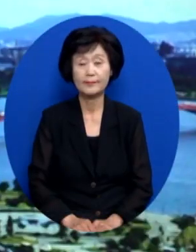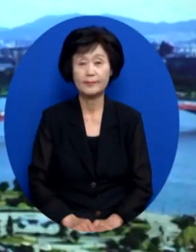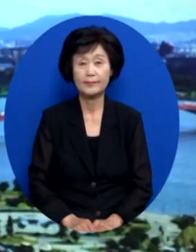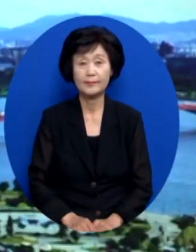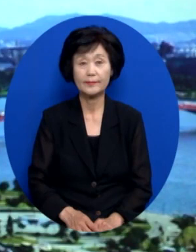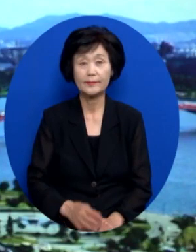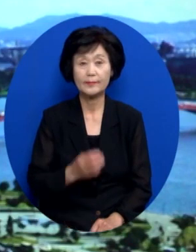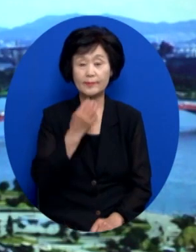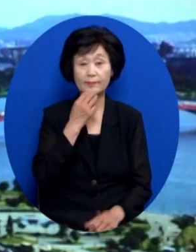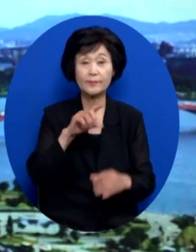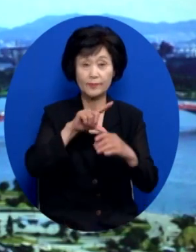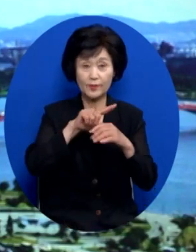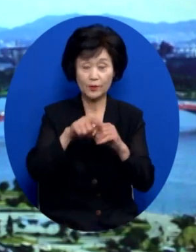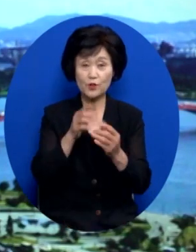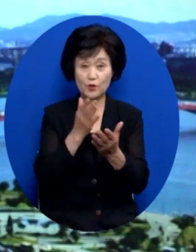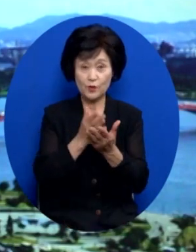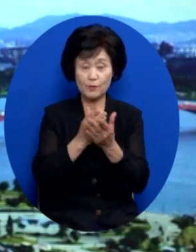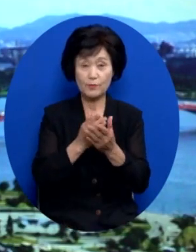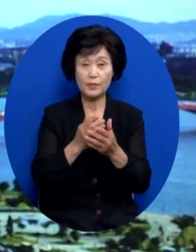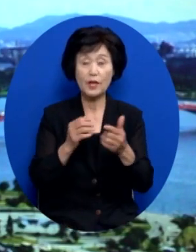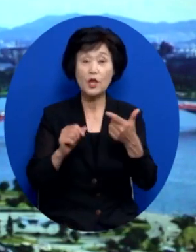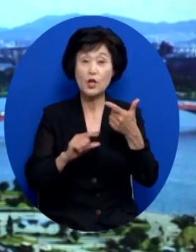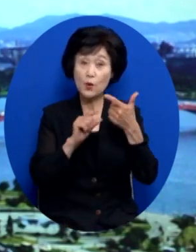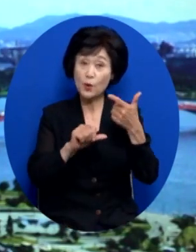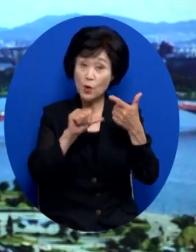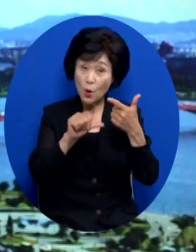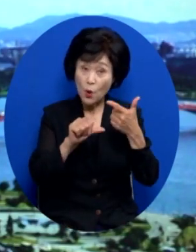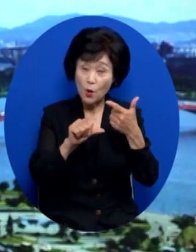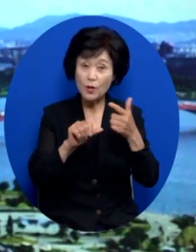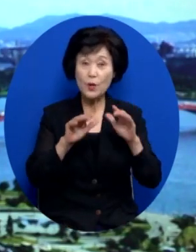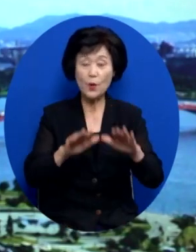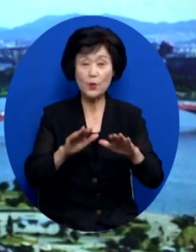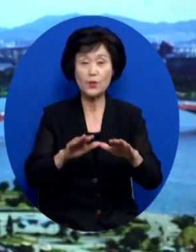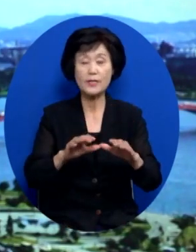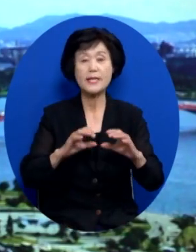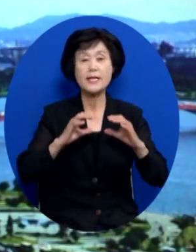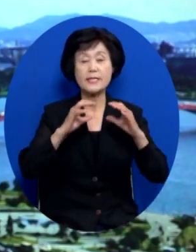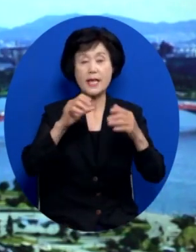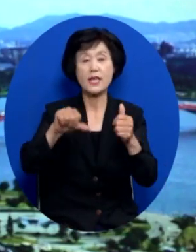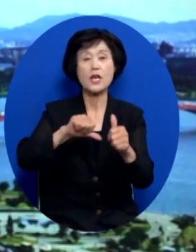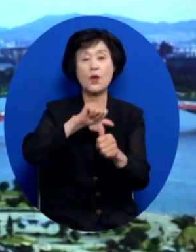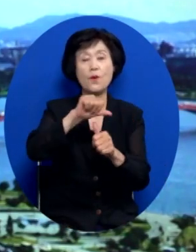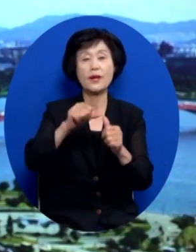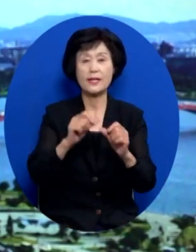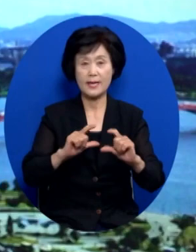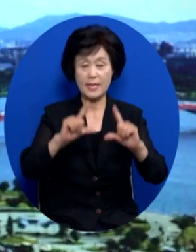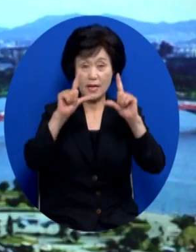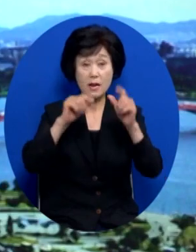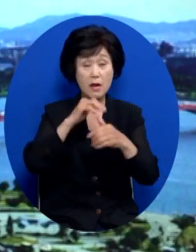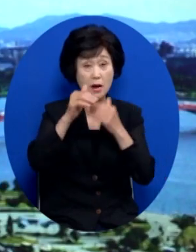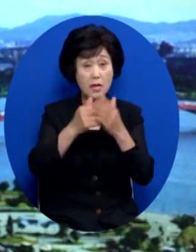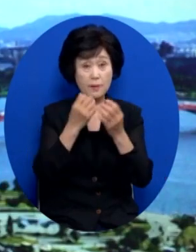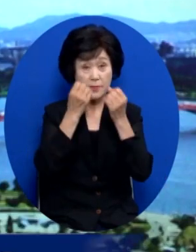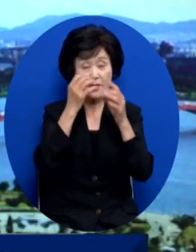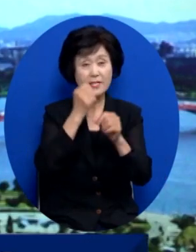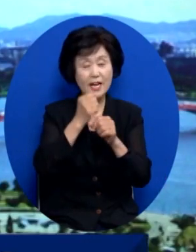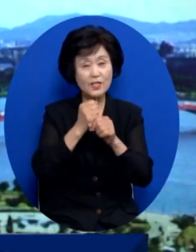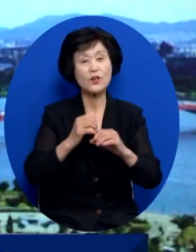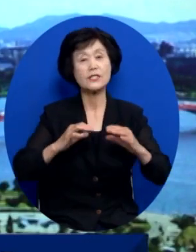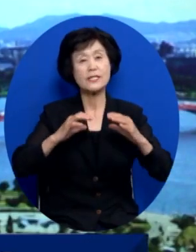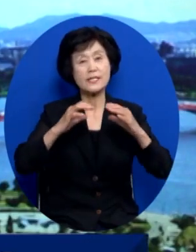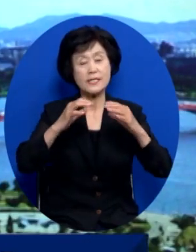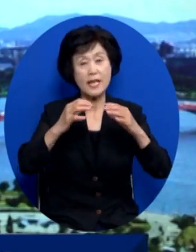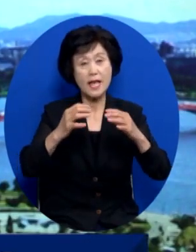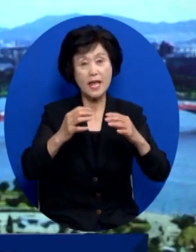수도권 스튜디오입니다. 6월 5일 오늘은 세계 환경의 날입니다. 하나님이 창조하신 자연을 사랑하고 보존하는